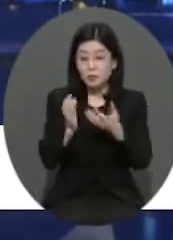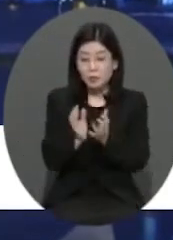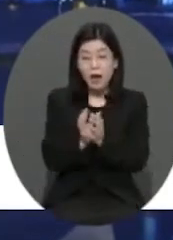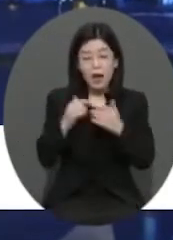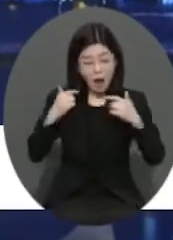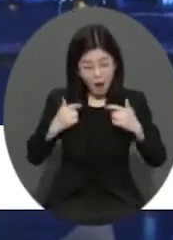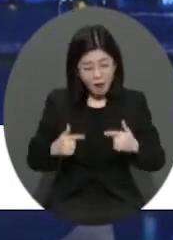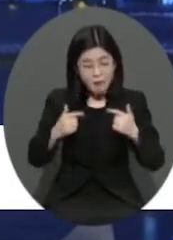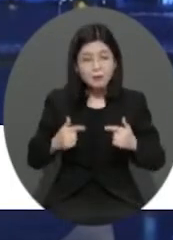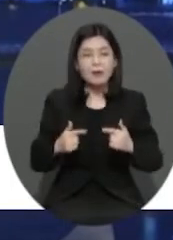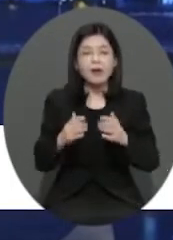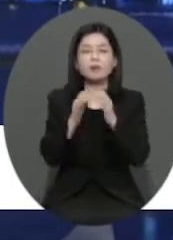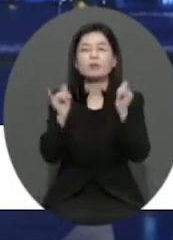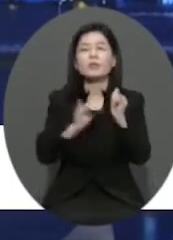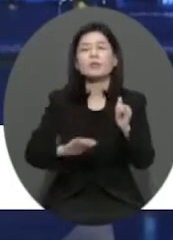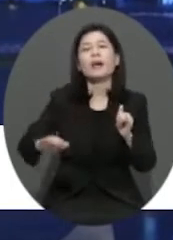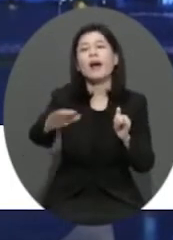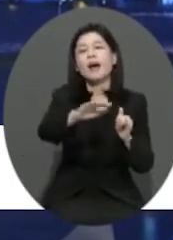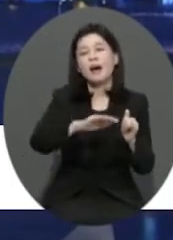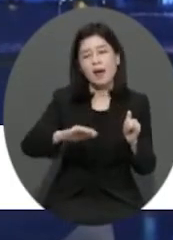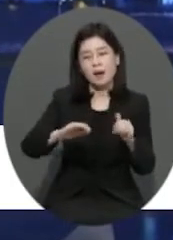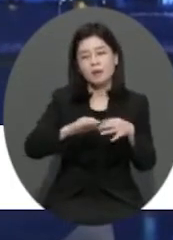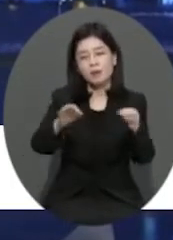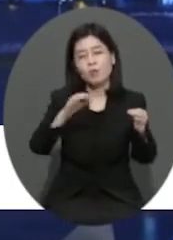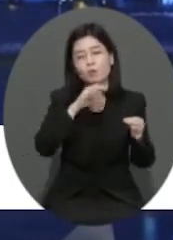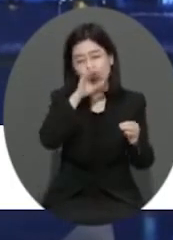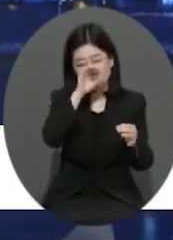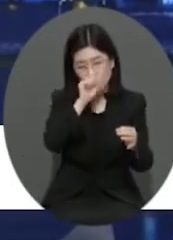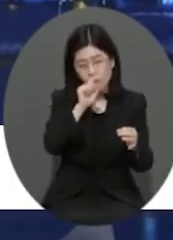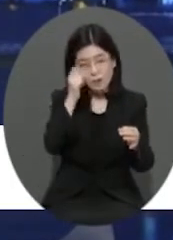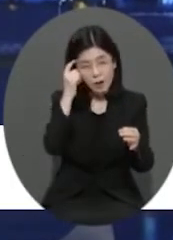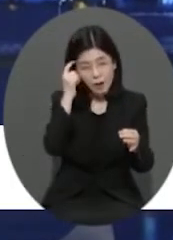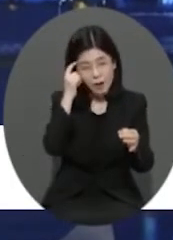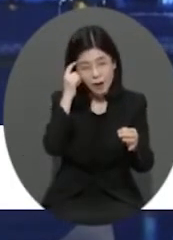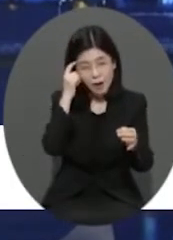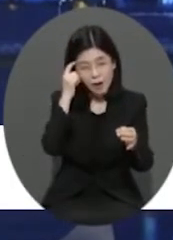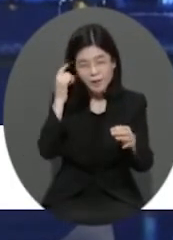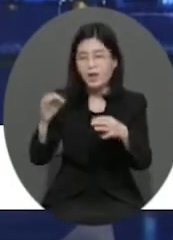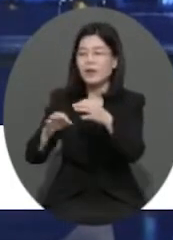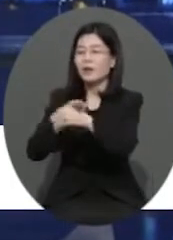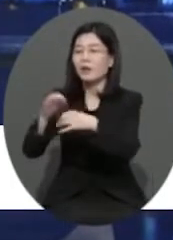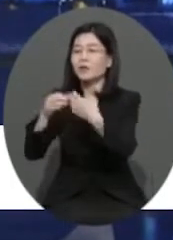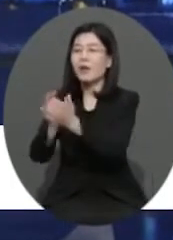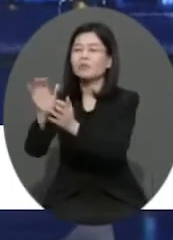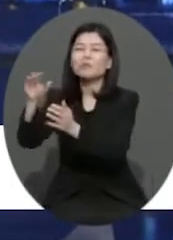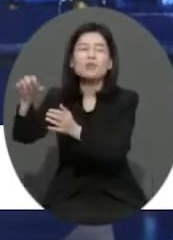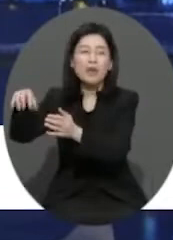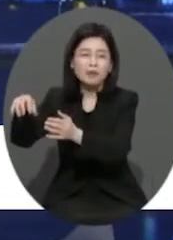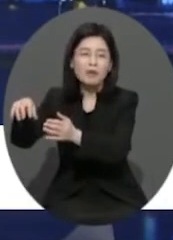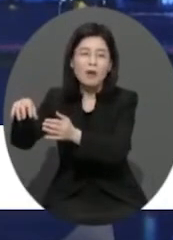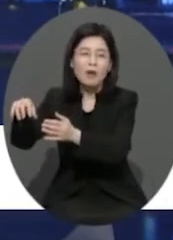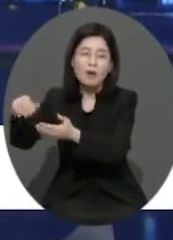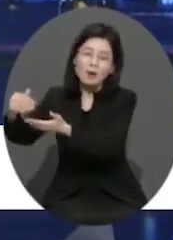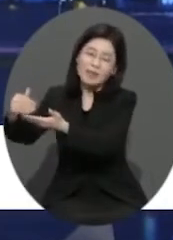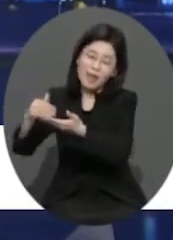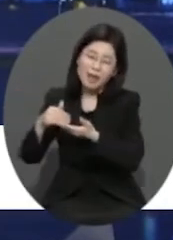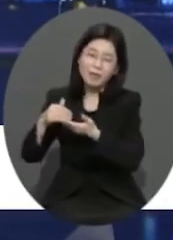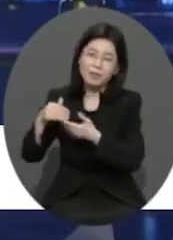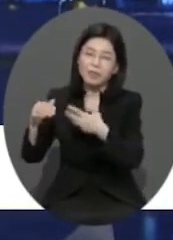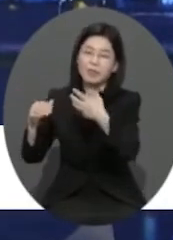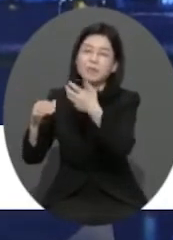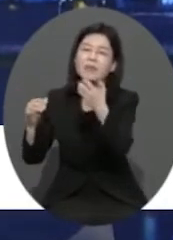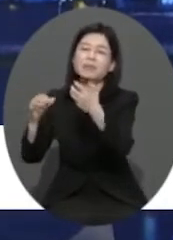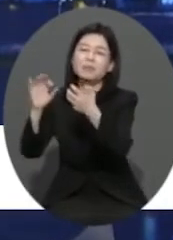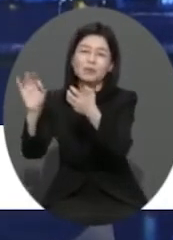4 담아 이제 곳간지기 역할을 하고 있는 기재부 차원에서 80% 라는 걸 당정 협의를 통해서 제안을 해주신 거고